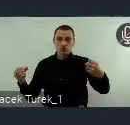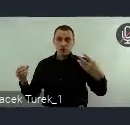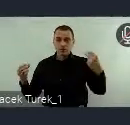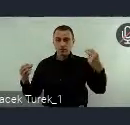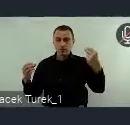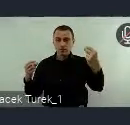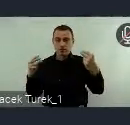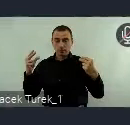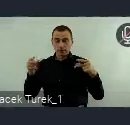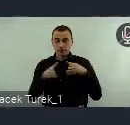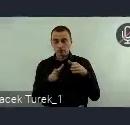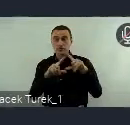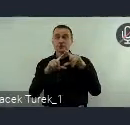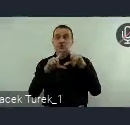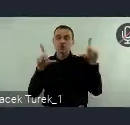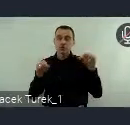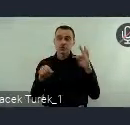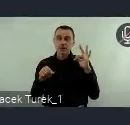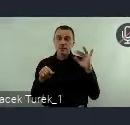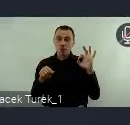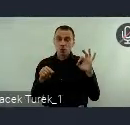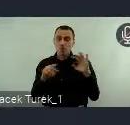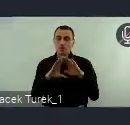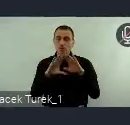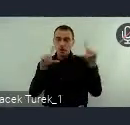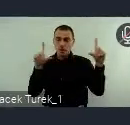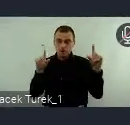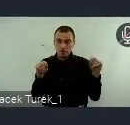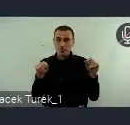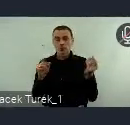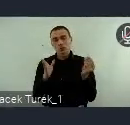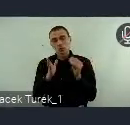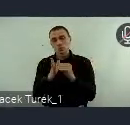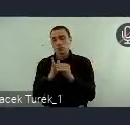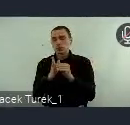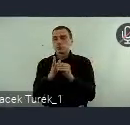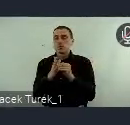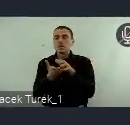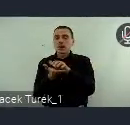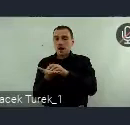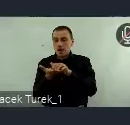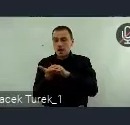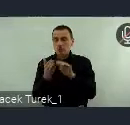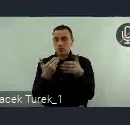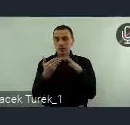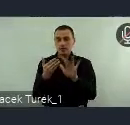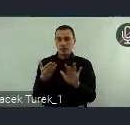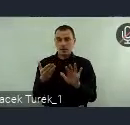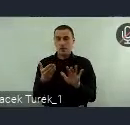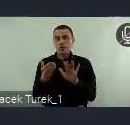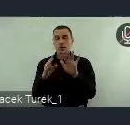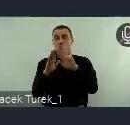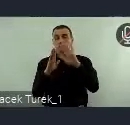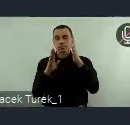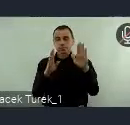poruszać tyflomapy okej w dodatkowo obowiązkowo znaczniki dźwiękowe Braille'a drzwiach oznaczenia wypukłe wtedy dopiero możemy